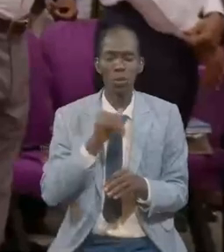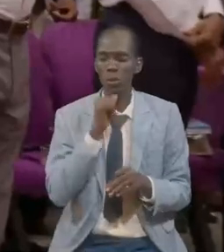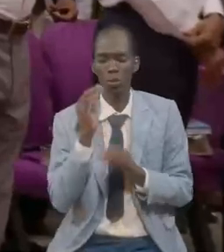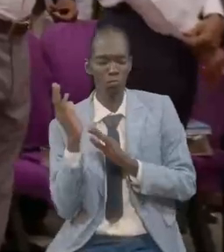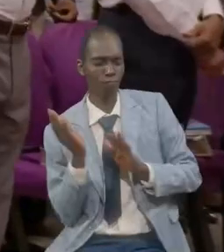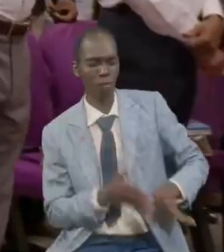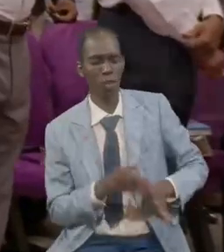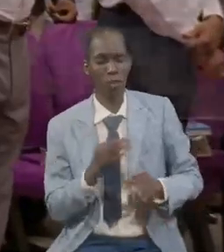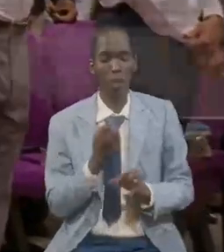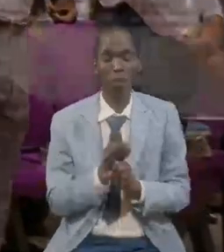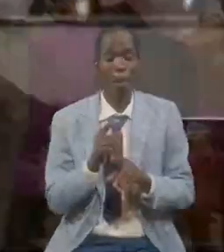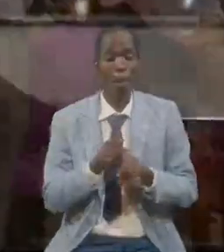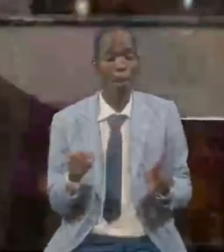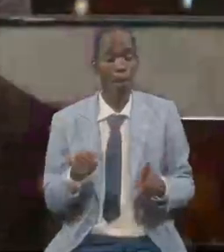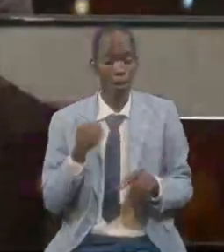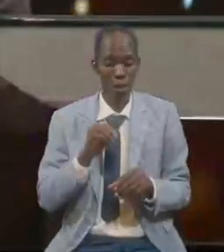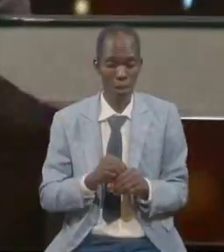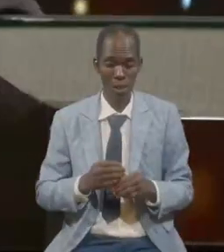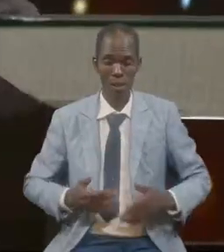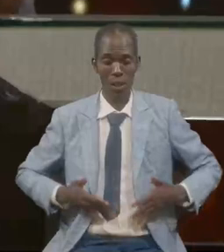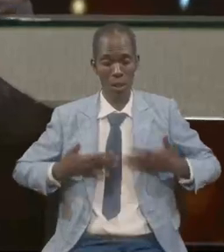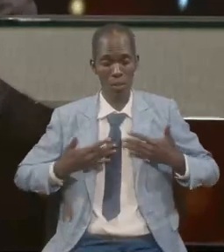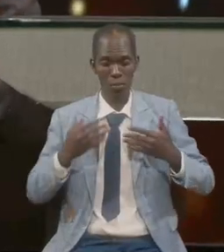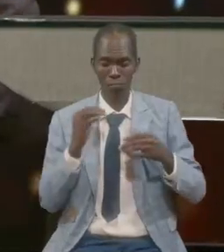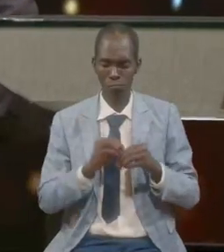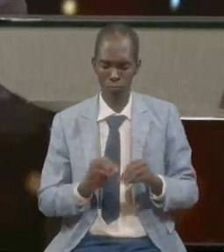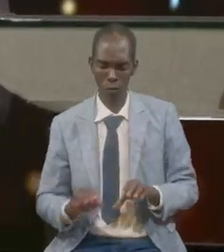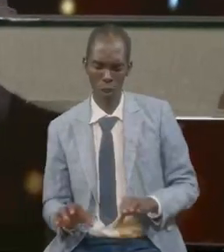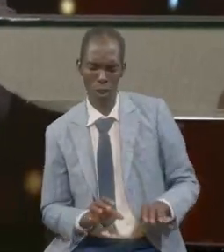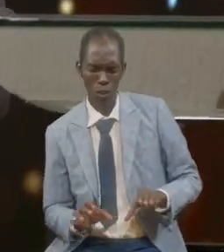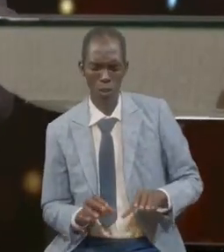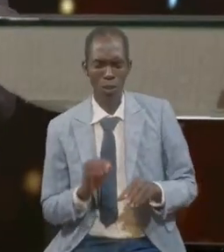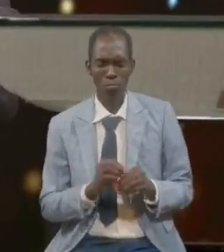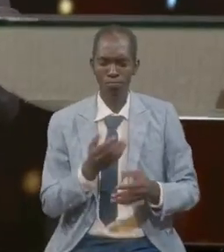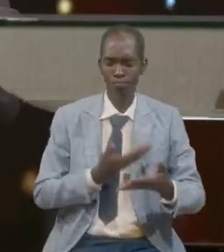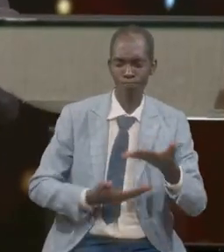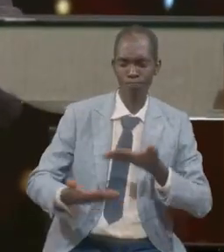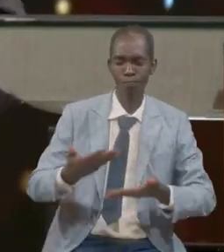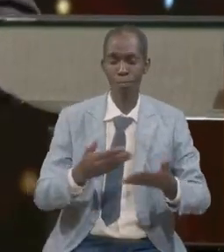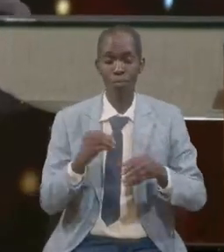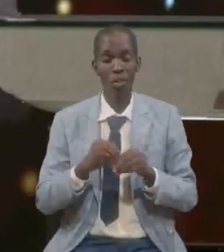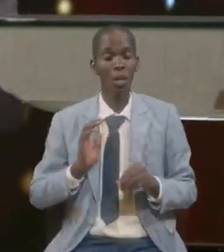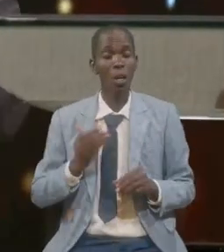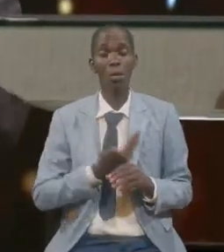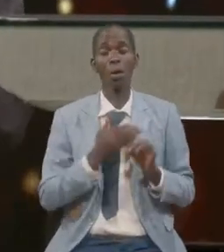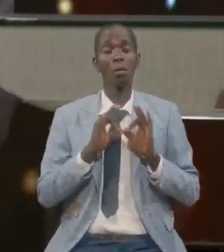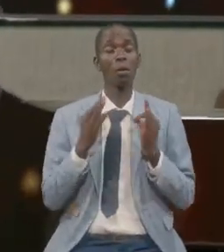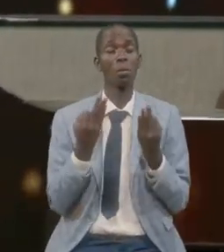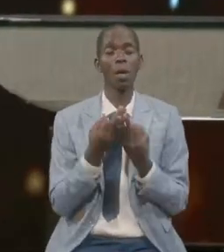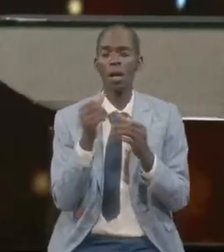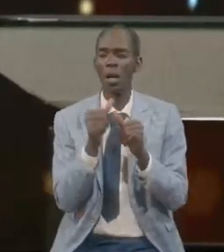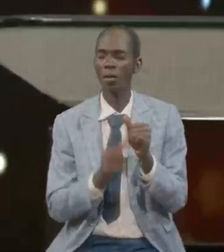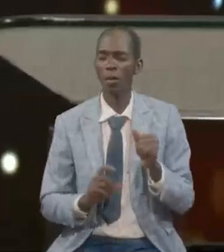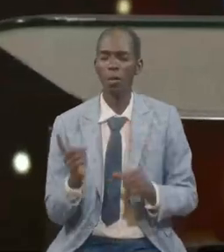foi, mais dans la vie, mais en action, en interaction dans nos familles et partout où